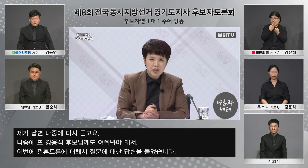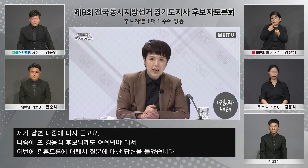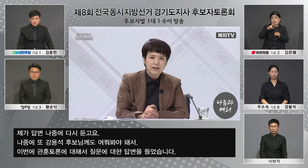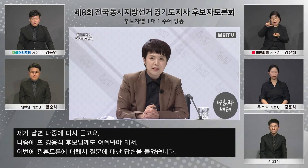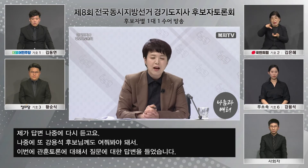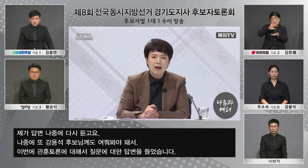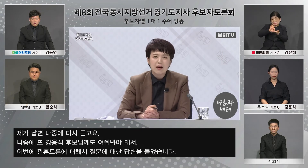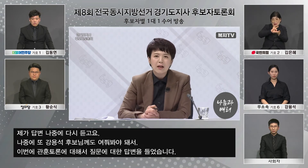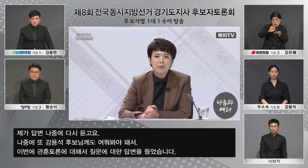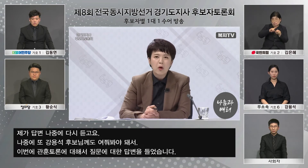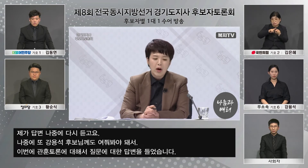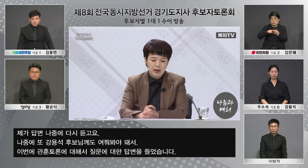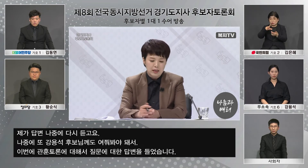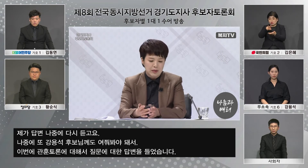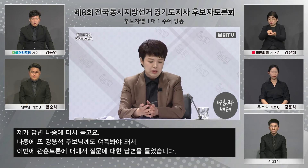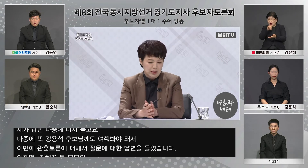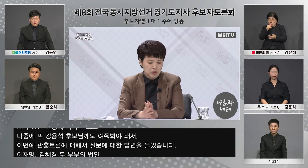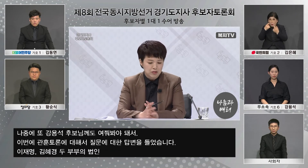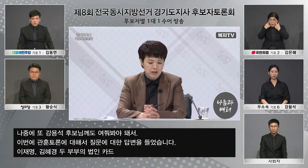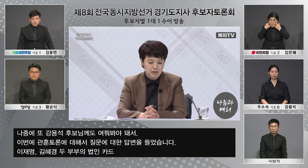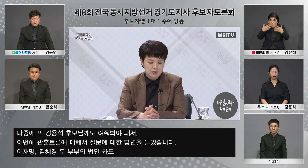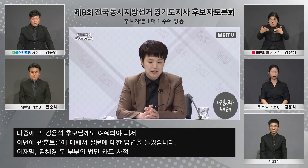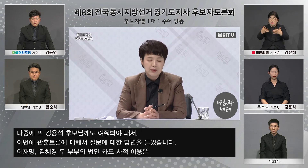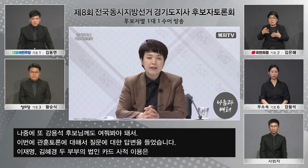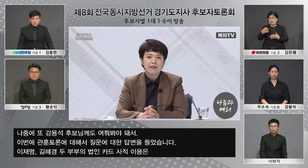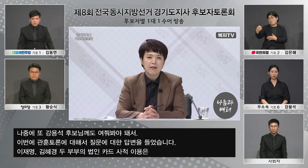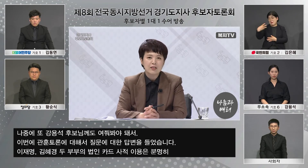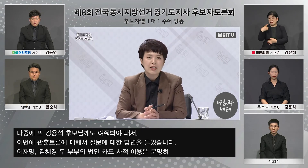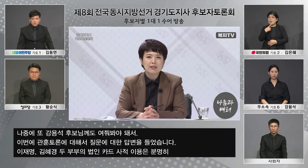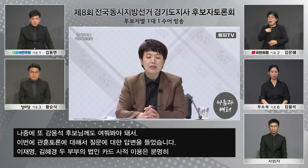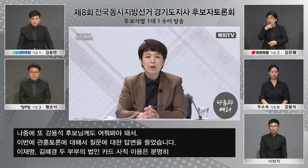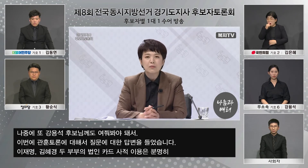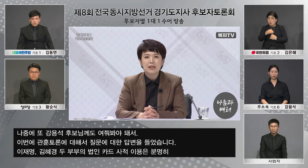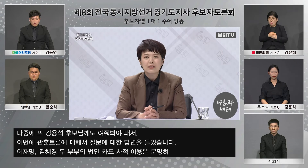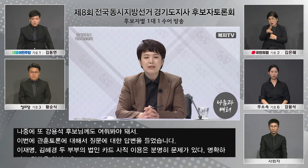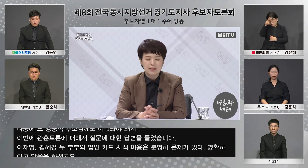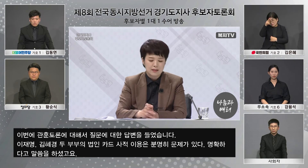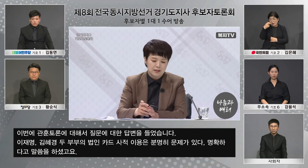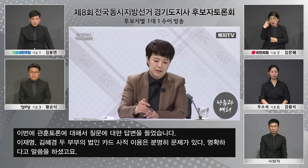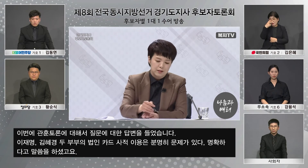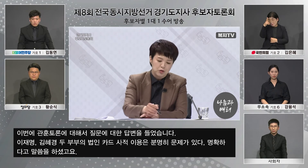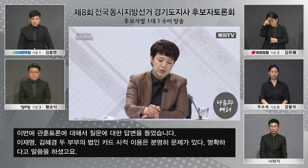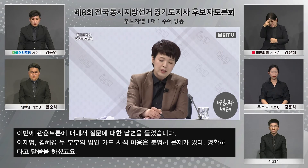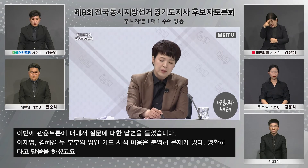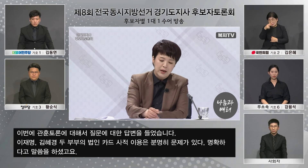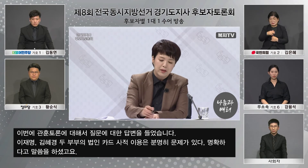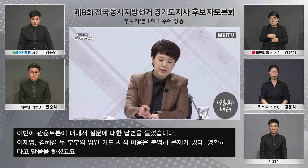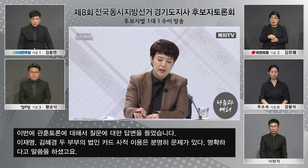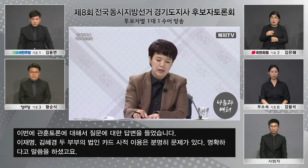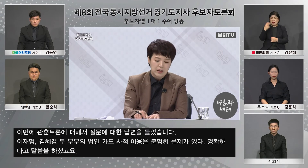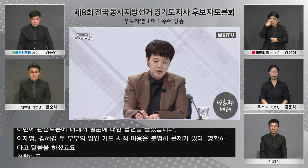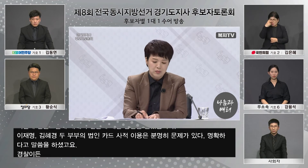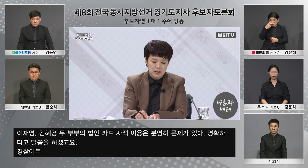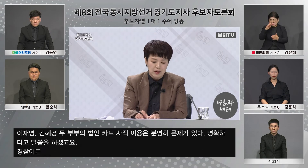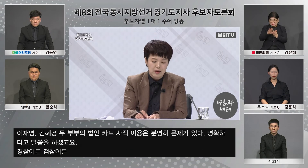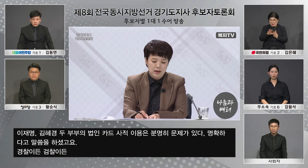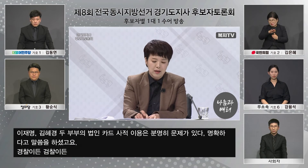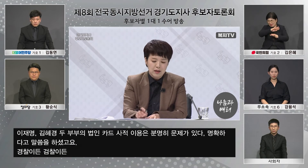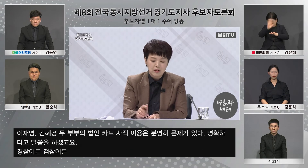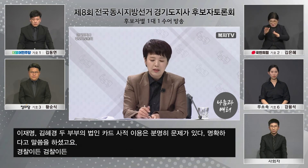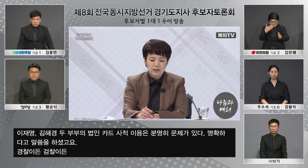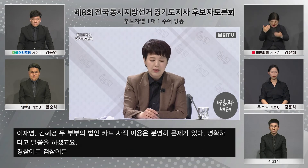분명히 문제가 있다. 명확하다 말씀하셨고요. 경찰이든 검찰이든 수사해서 밝혀내야 된다